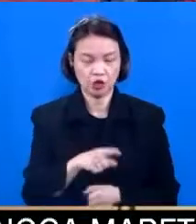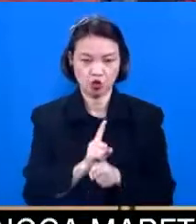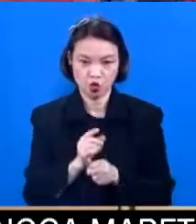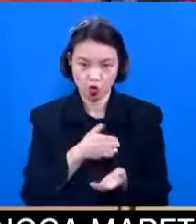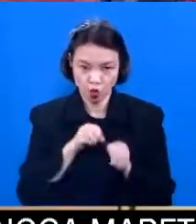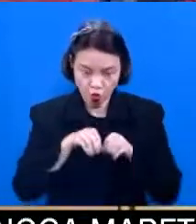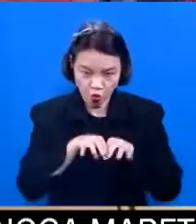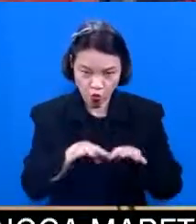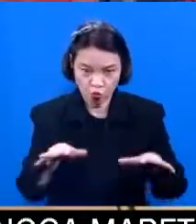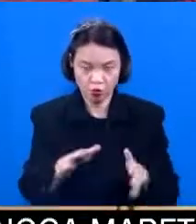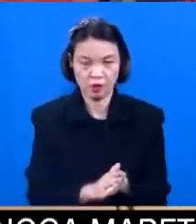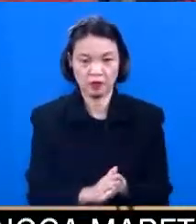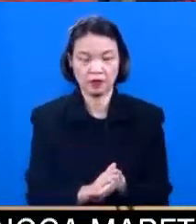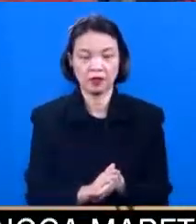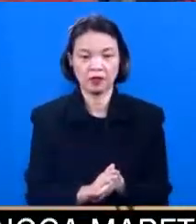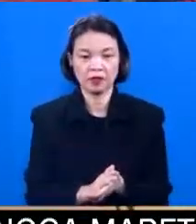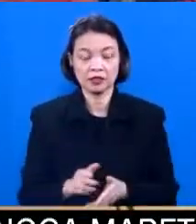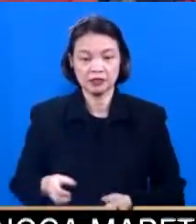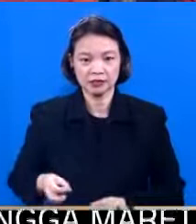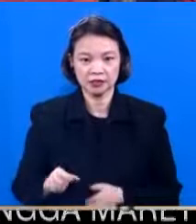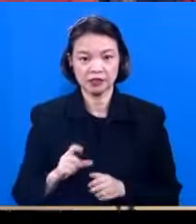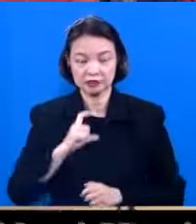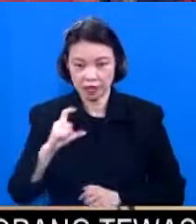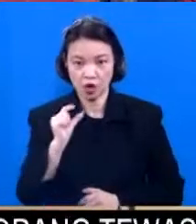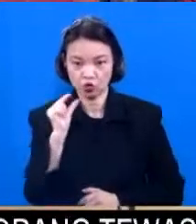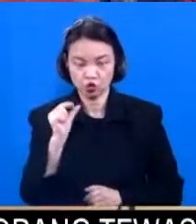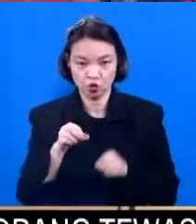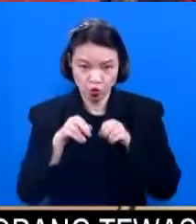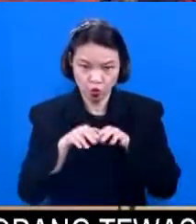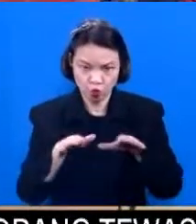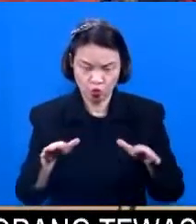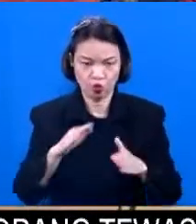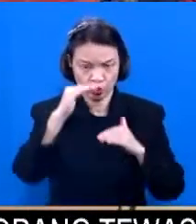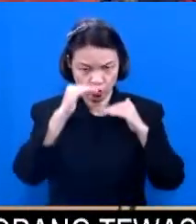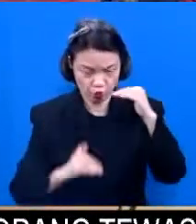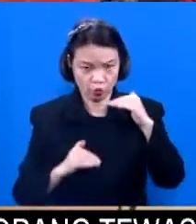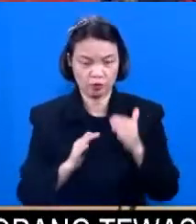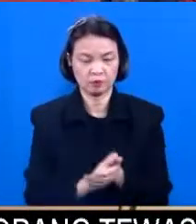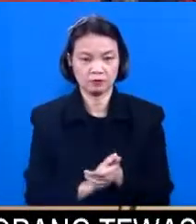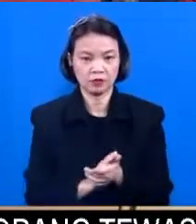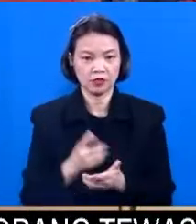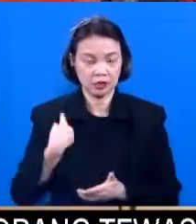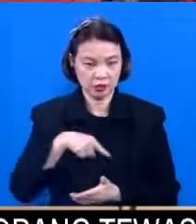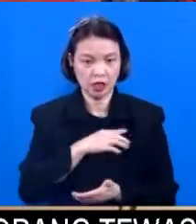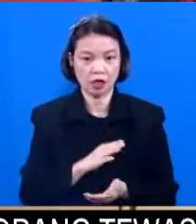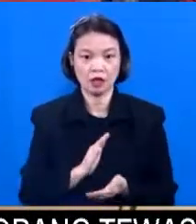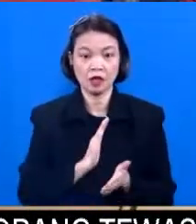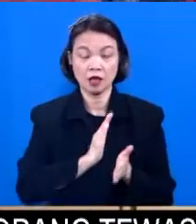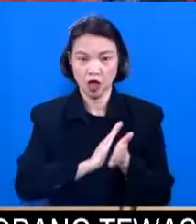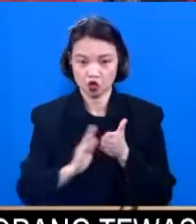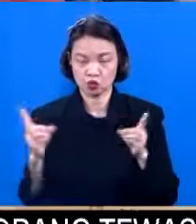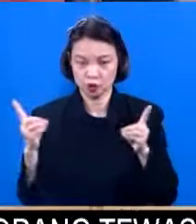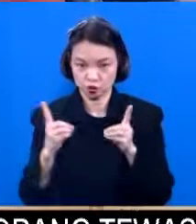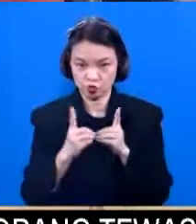untuk menggunakan metode rafaksi ke mereka gitu. Jadi ini memang B2B kami dengan pihak